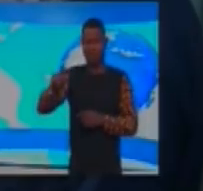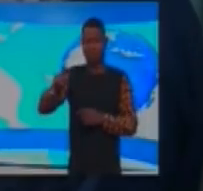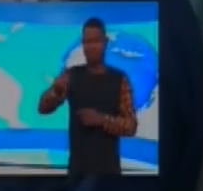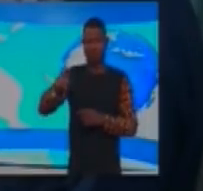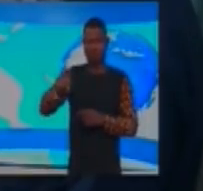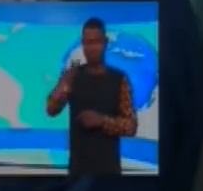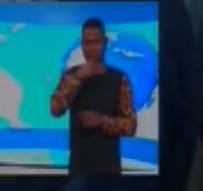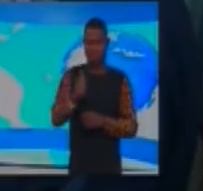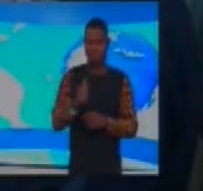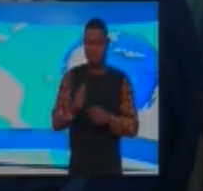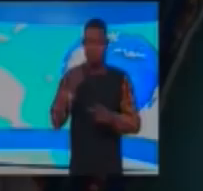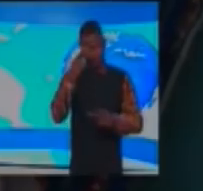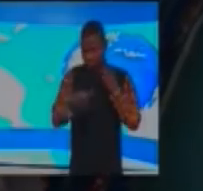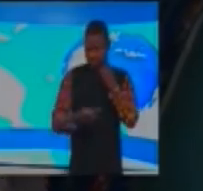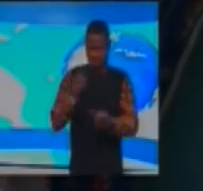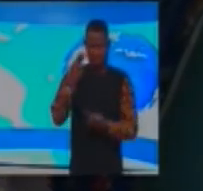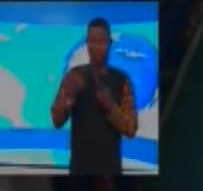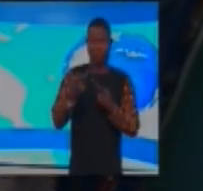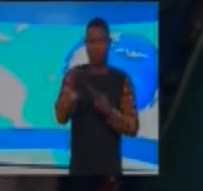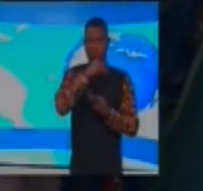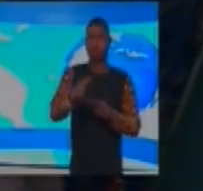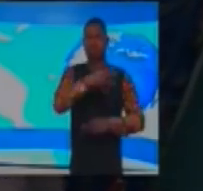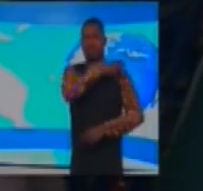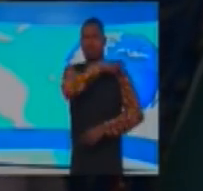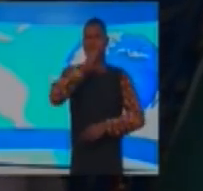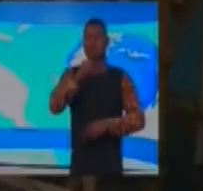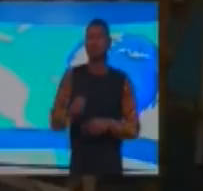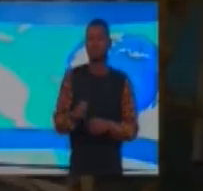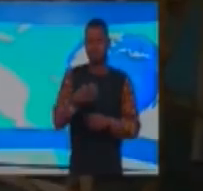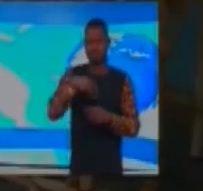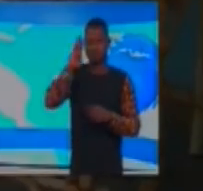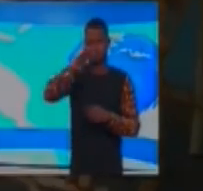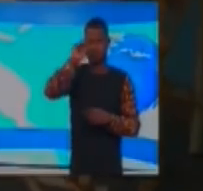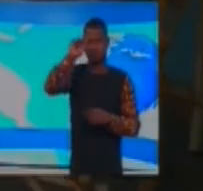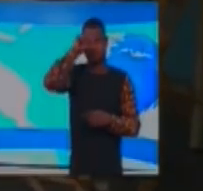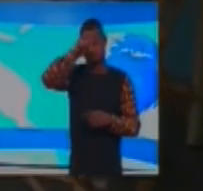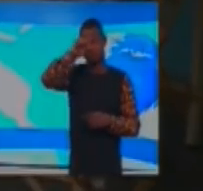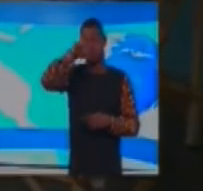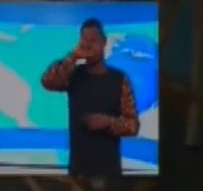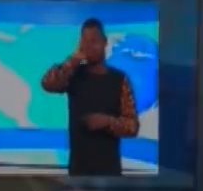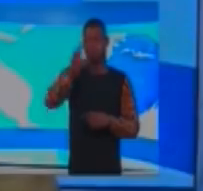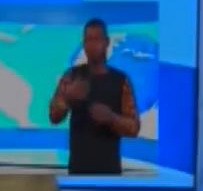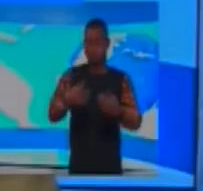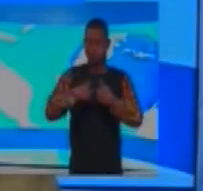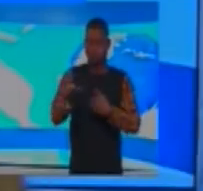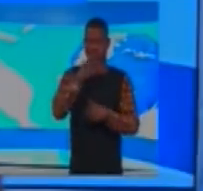le progrès a rendu une visite de courtoisie au chef du théâtre de Batier, question de recevoir ses